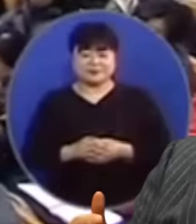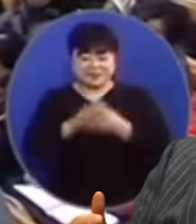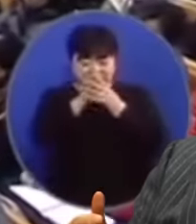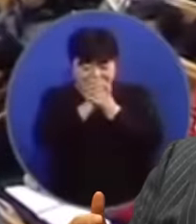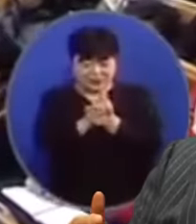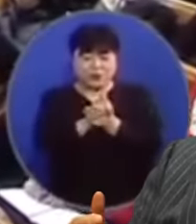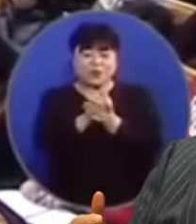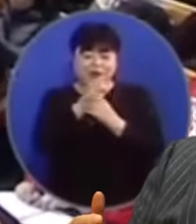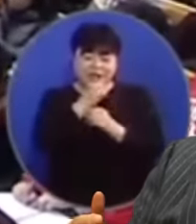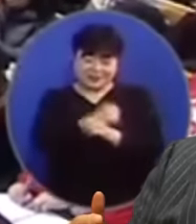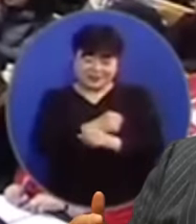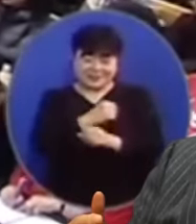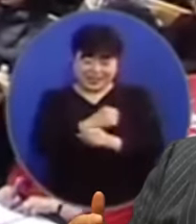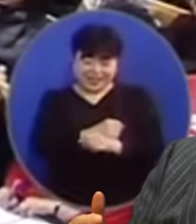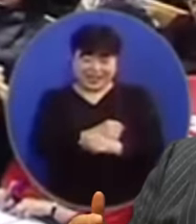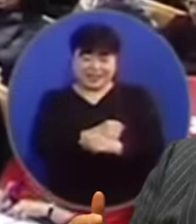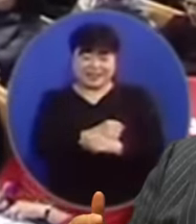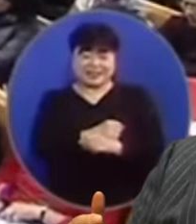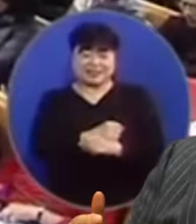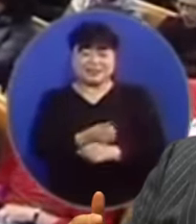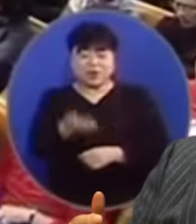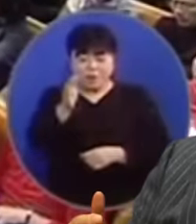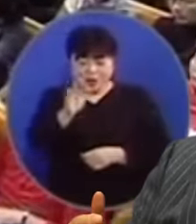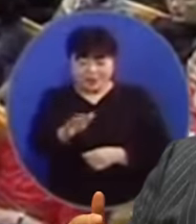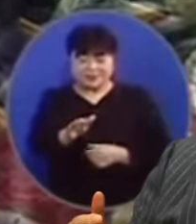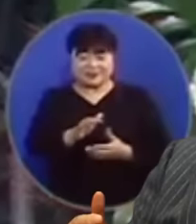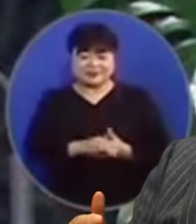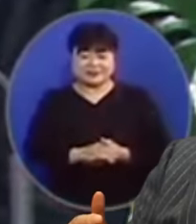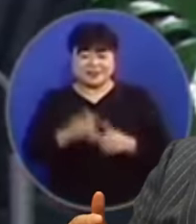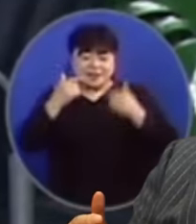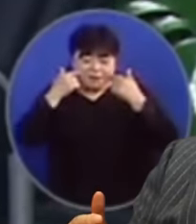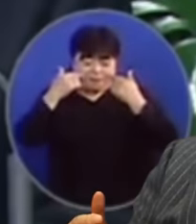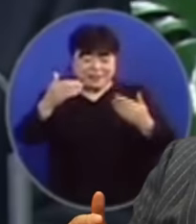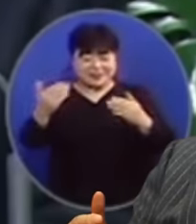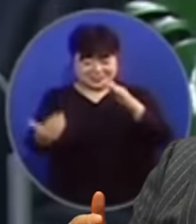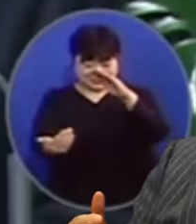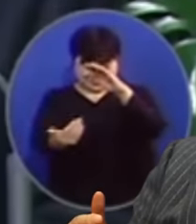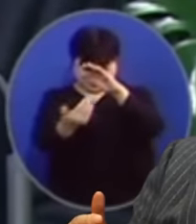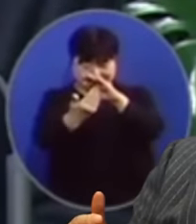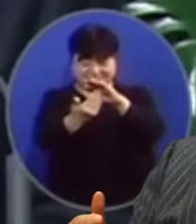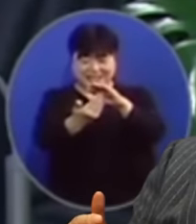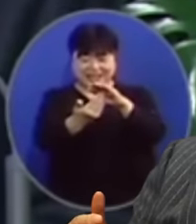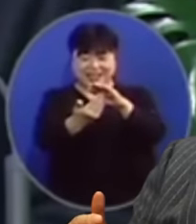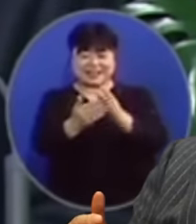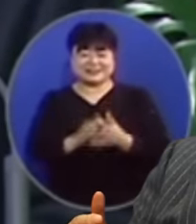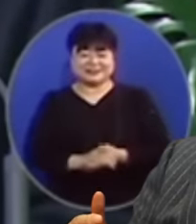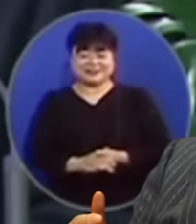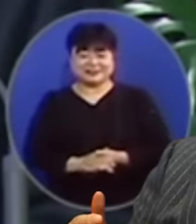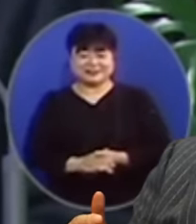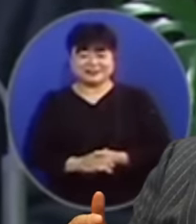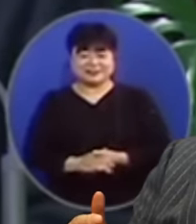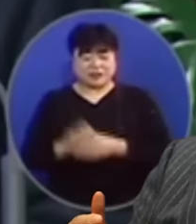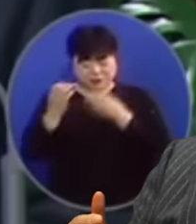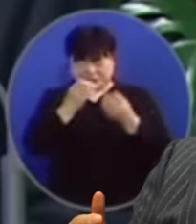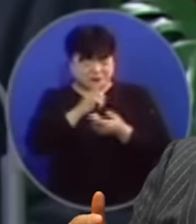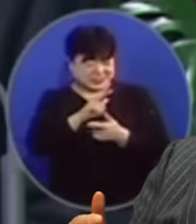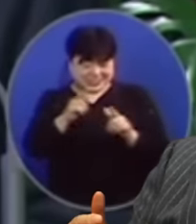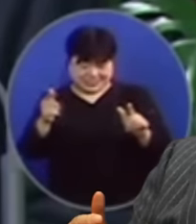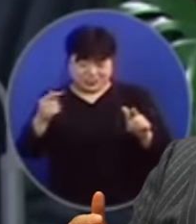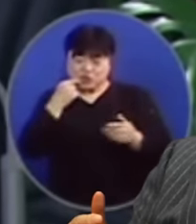기도하는 것이다. 그러면 반드시 이루어지는 것입니다. 복잡하게 생각하지